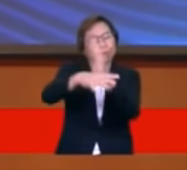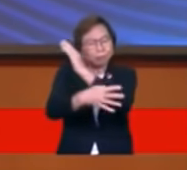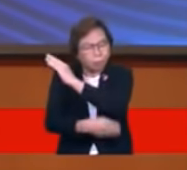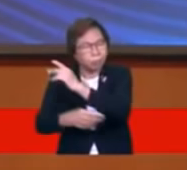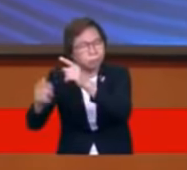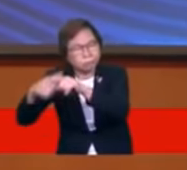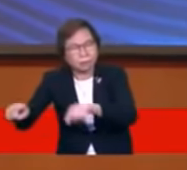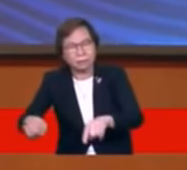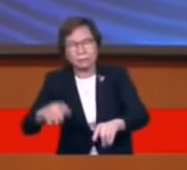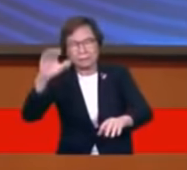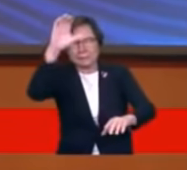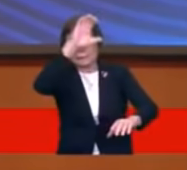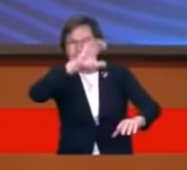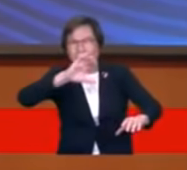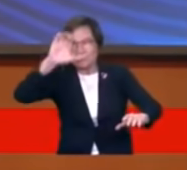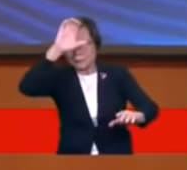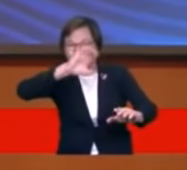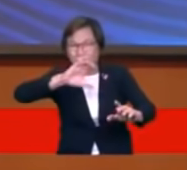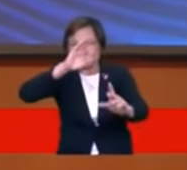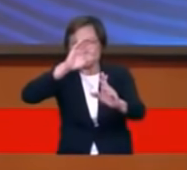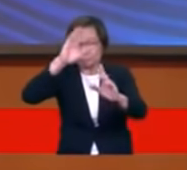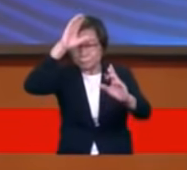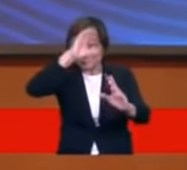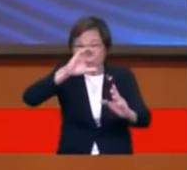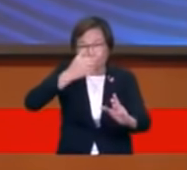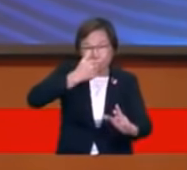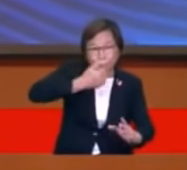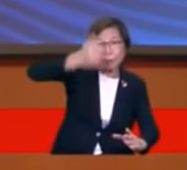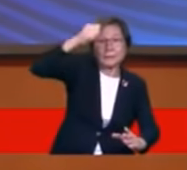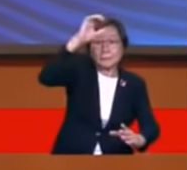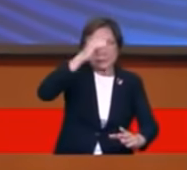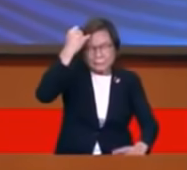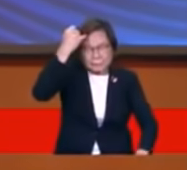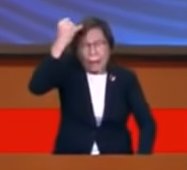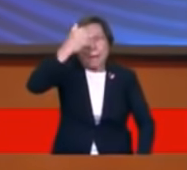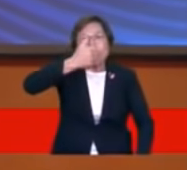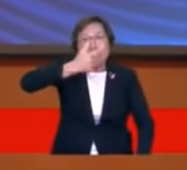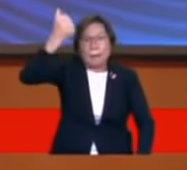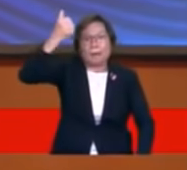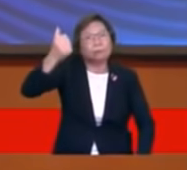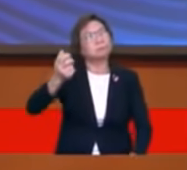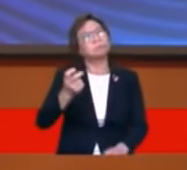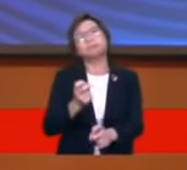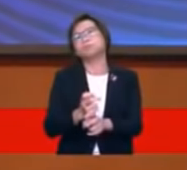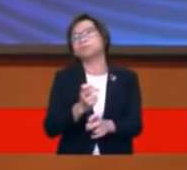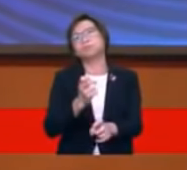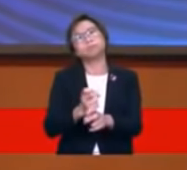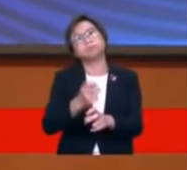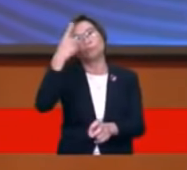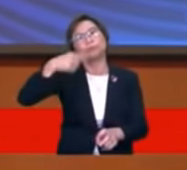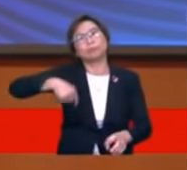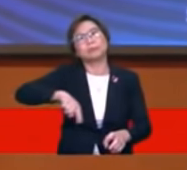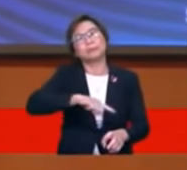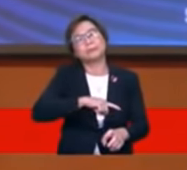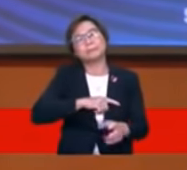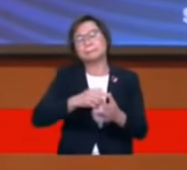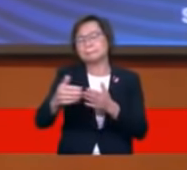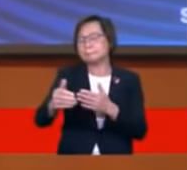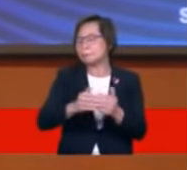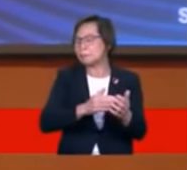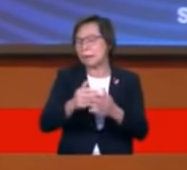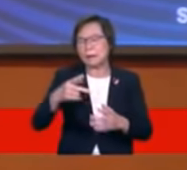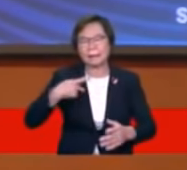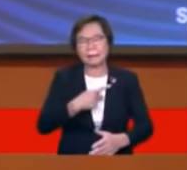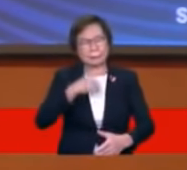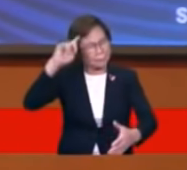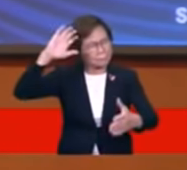mencari titik tengah tentang apakah yang terbaik bukanlah sesuatu yang mudah namun Kami